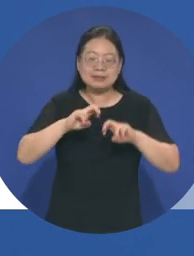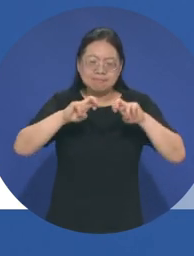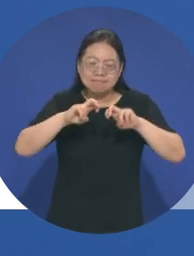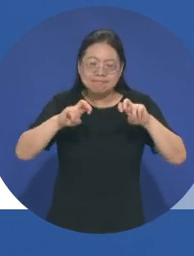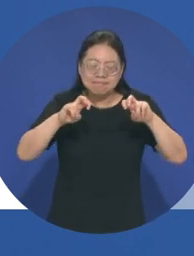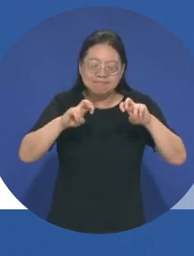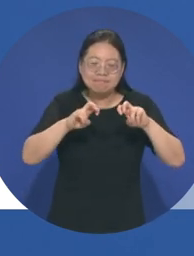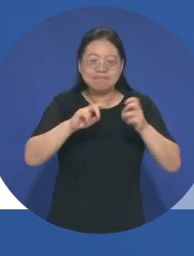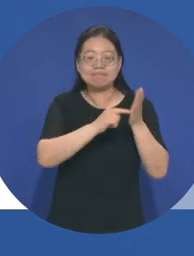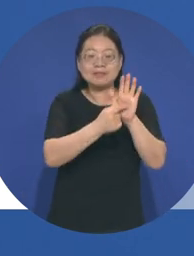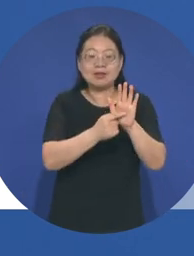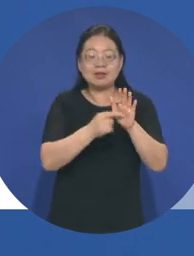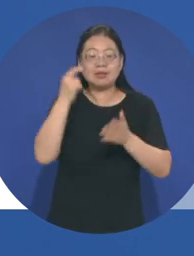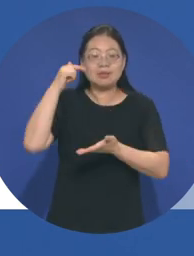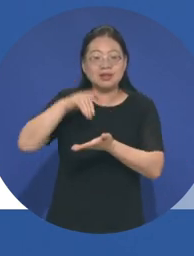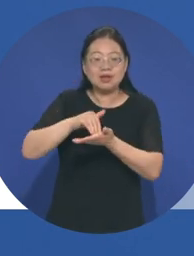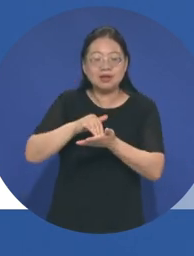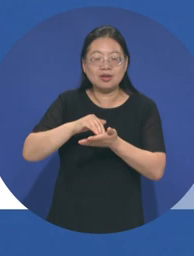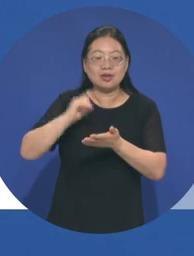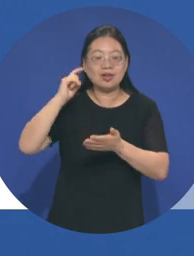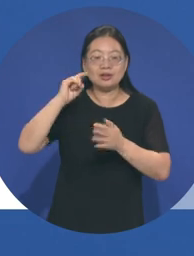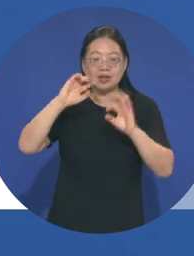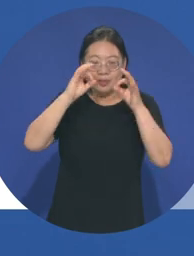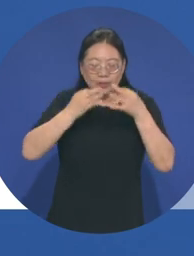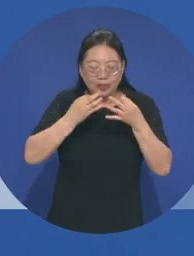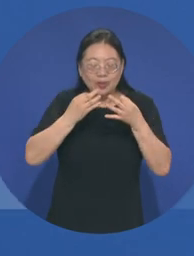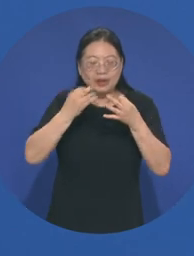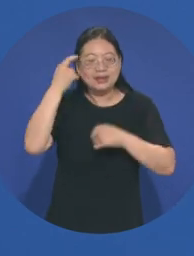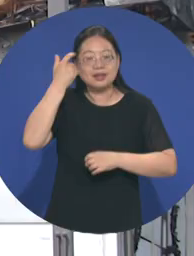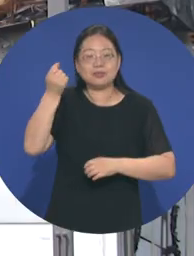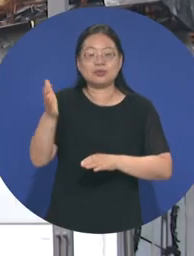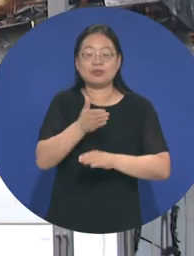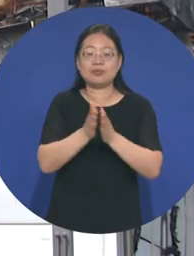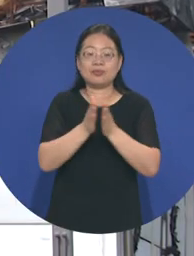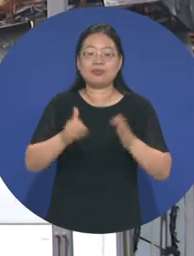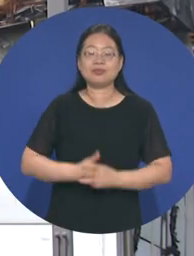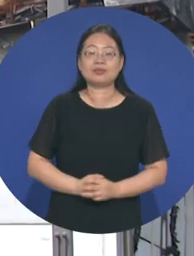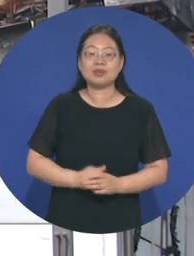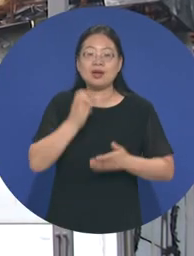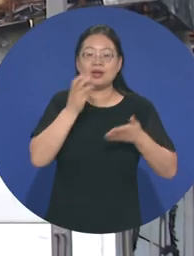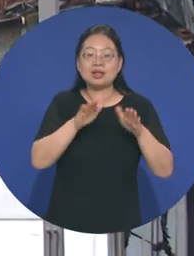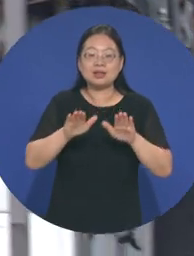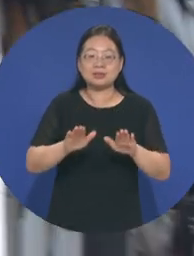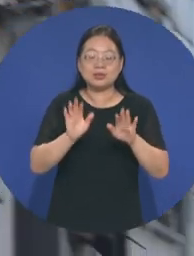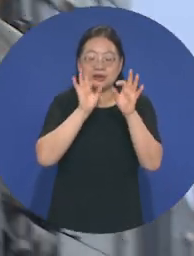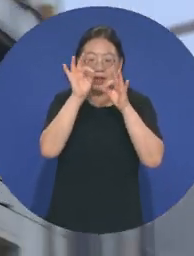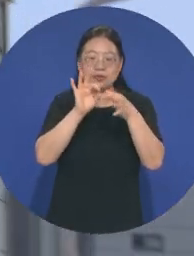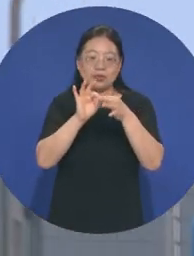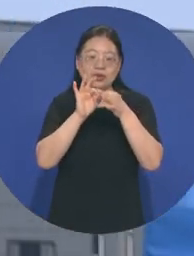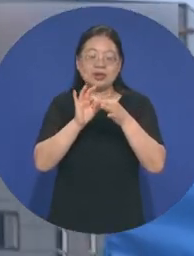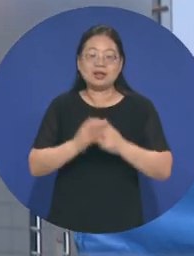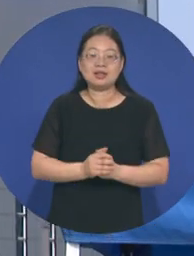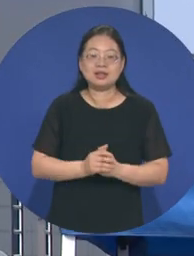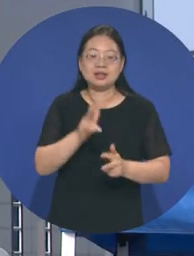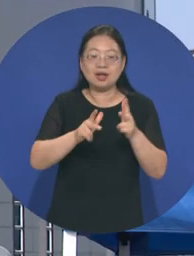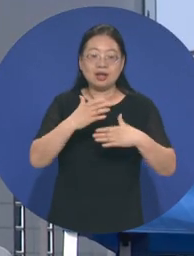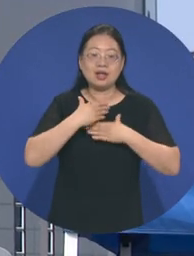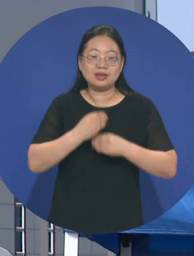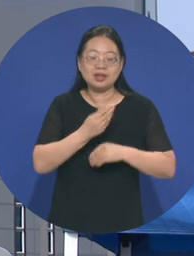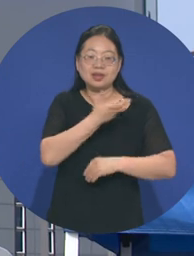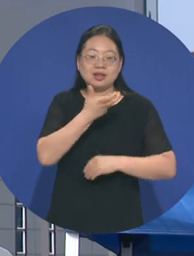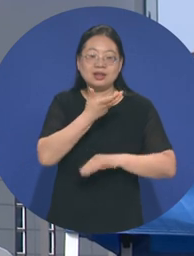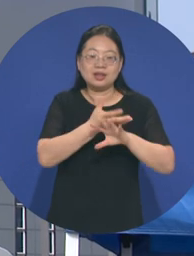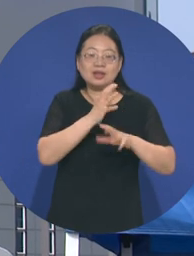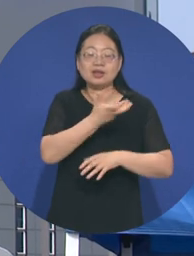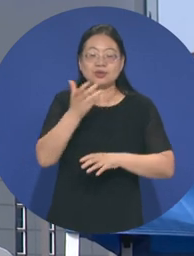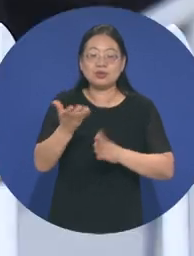진상규명과 반성, 성찰에서부터 시작합니다. 경기도는 이번 사고를 계기로 산업안전과